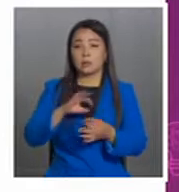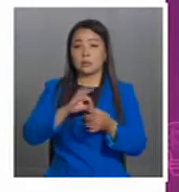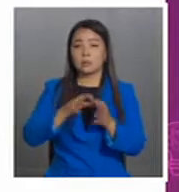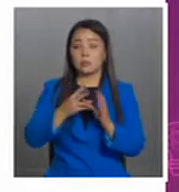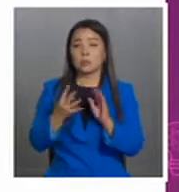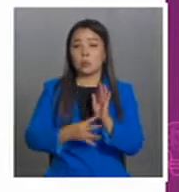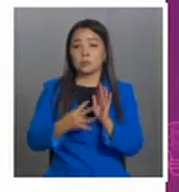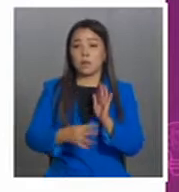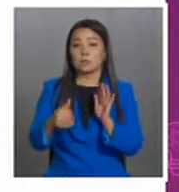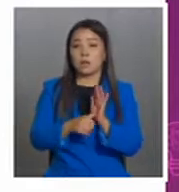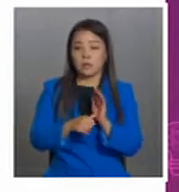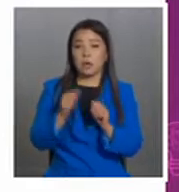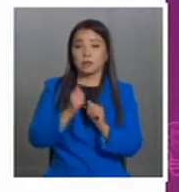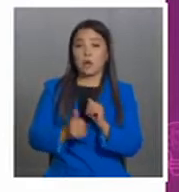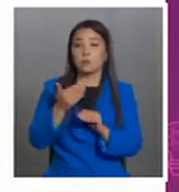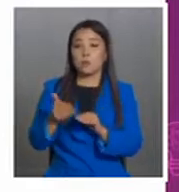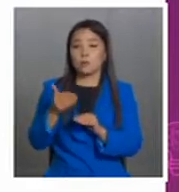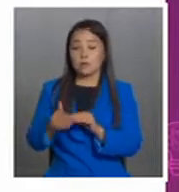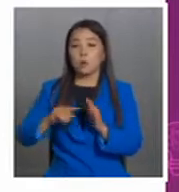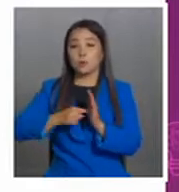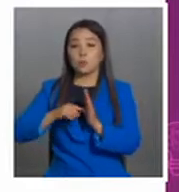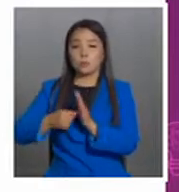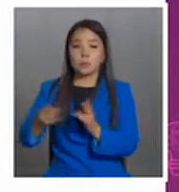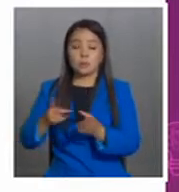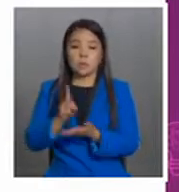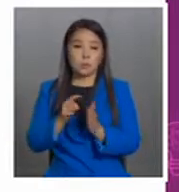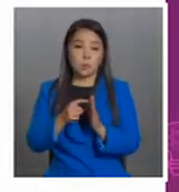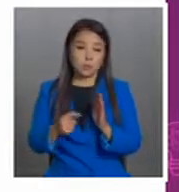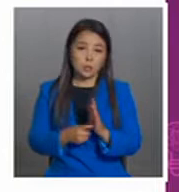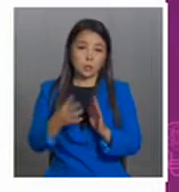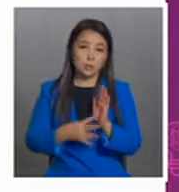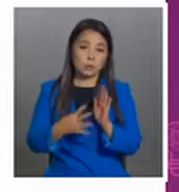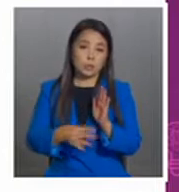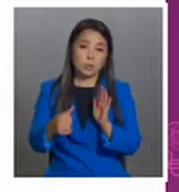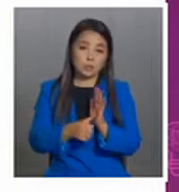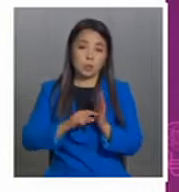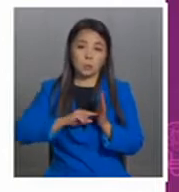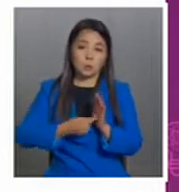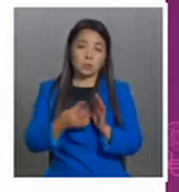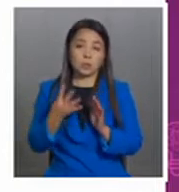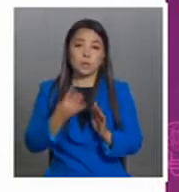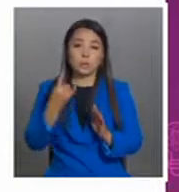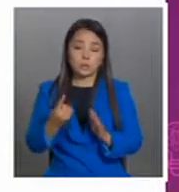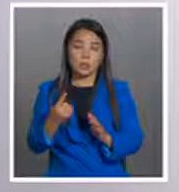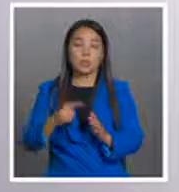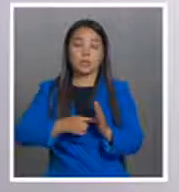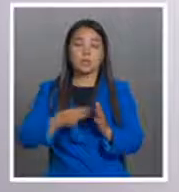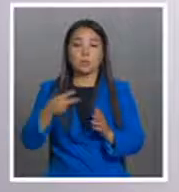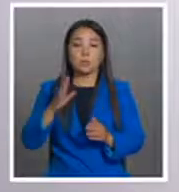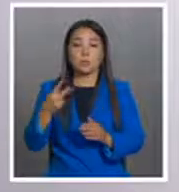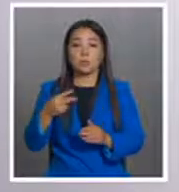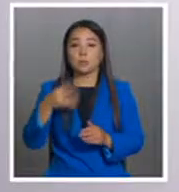әр бөліктің бөлшегіне көбейтеміз. Сонда 96 көбейтілген 4-тен 1 тең болады 24-ке. Яғни біз бұл